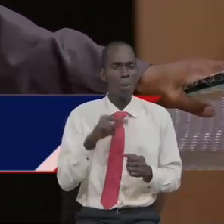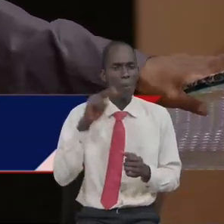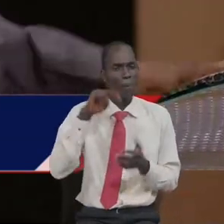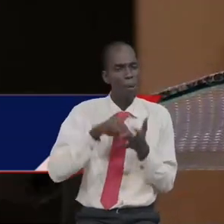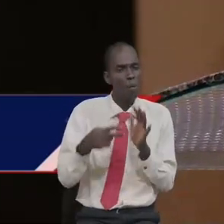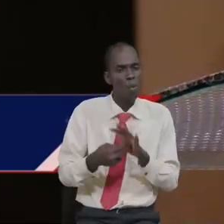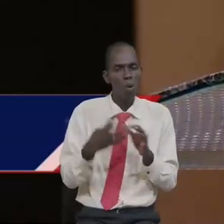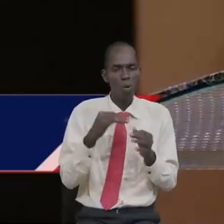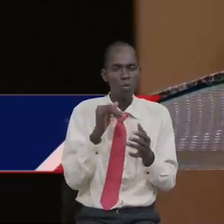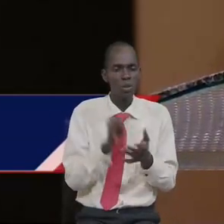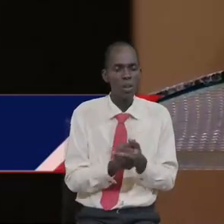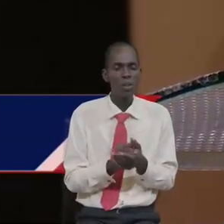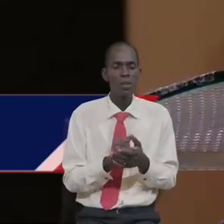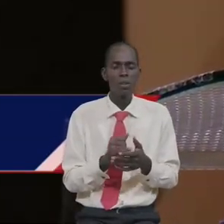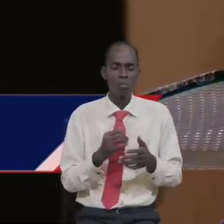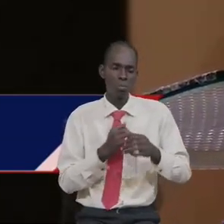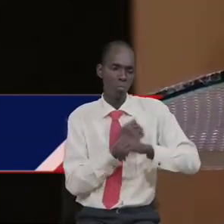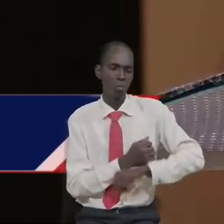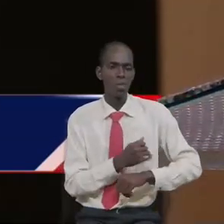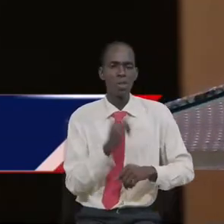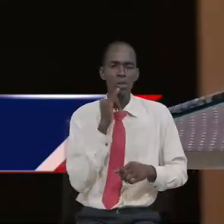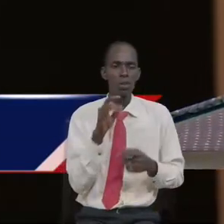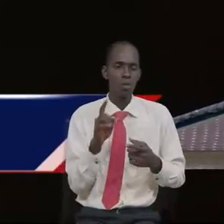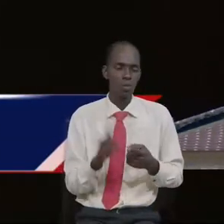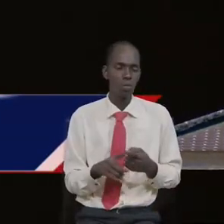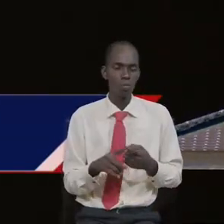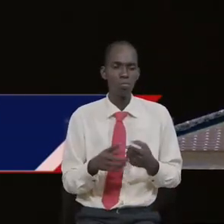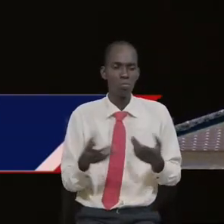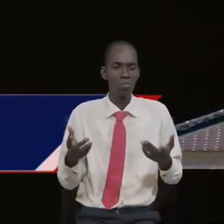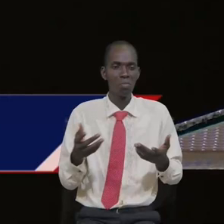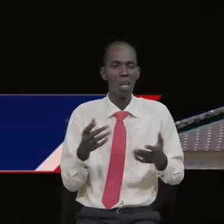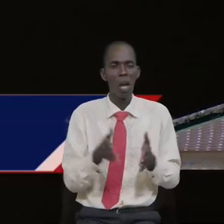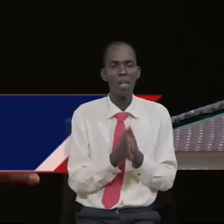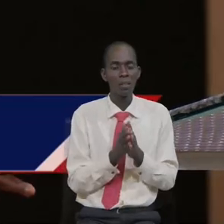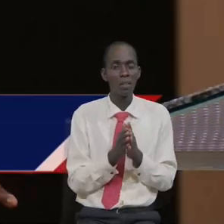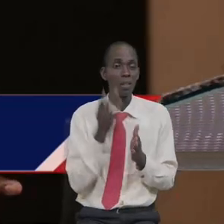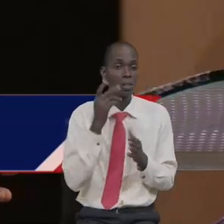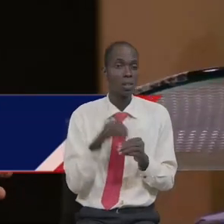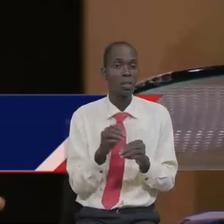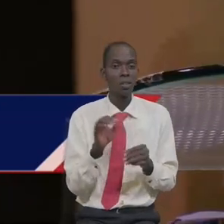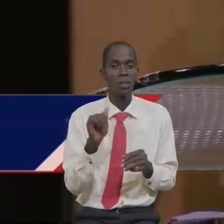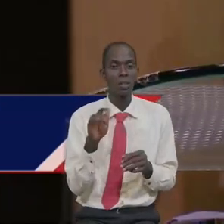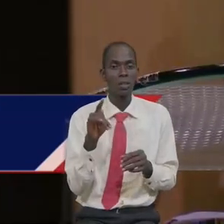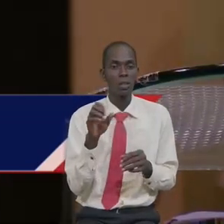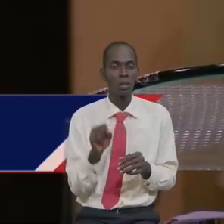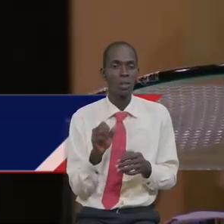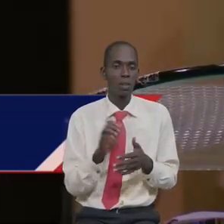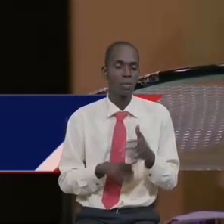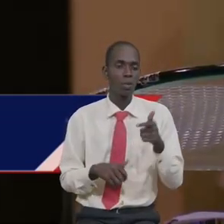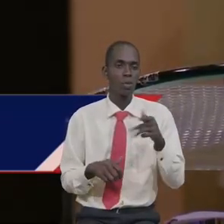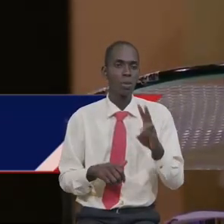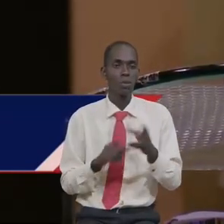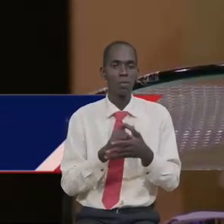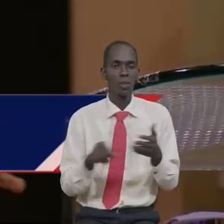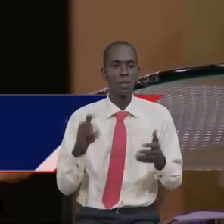cette préservation. Actes 26, le verset 16. Mais lève-toi